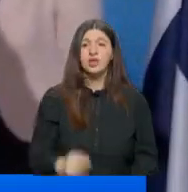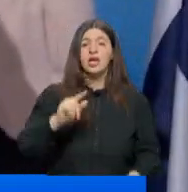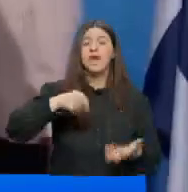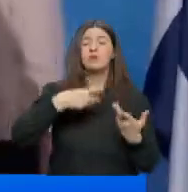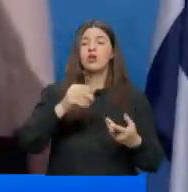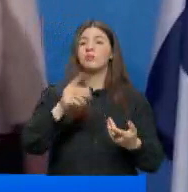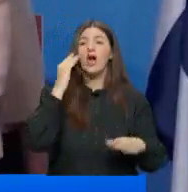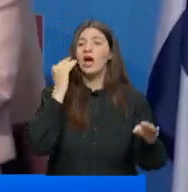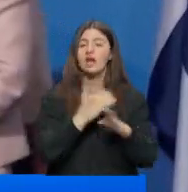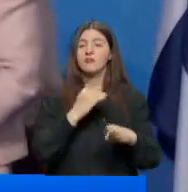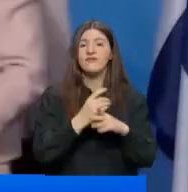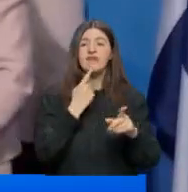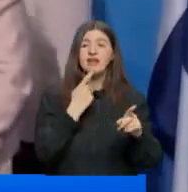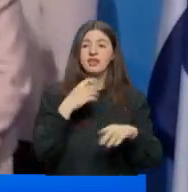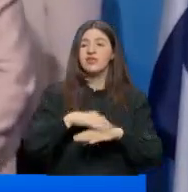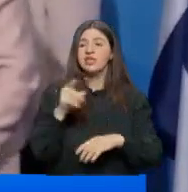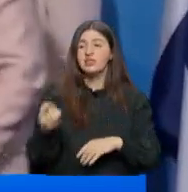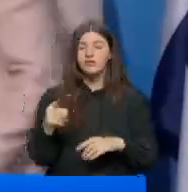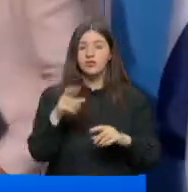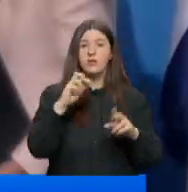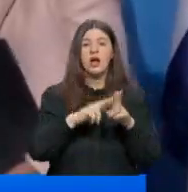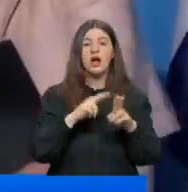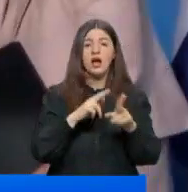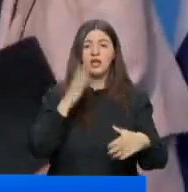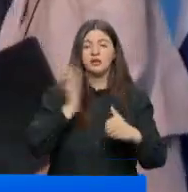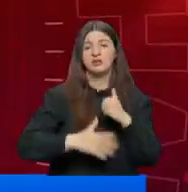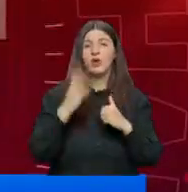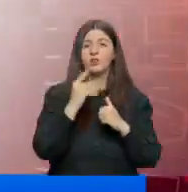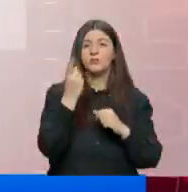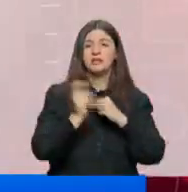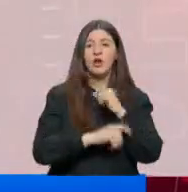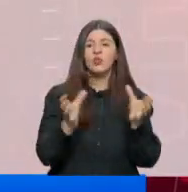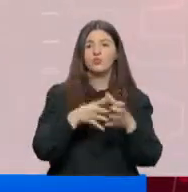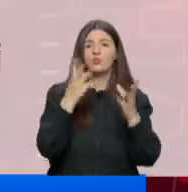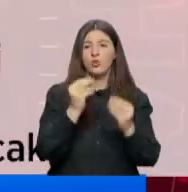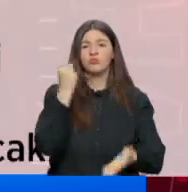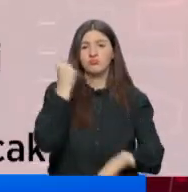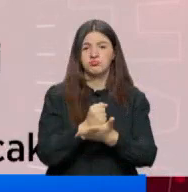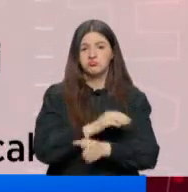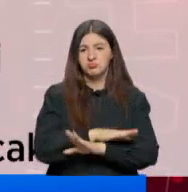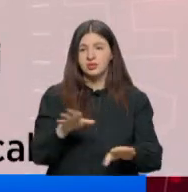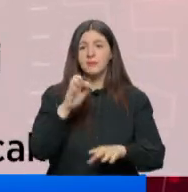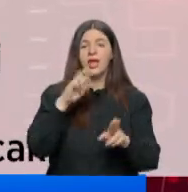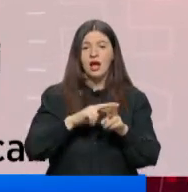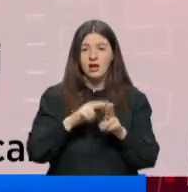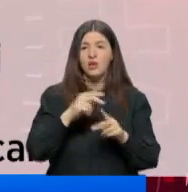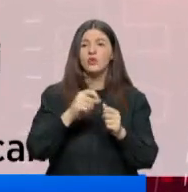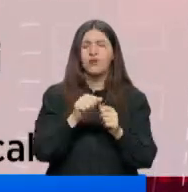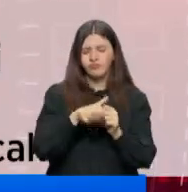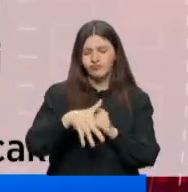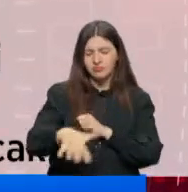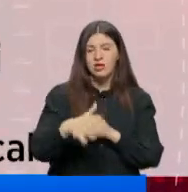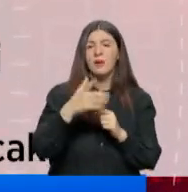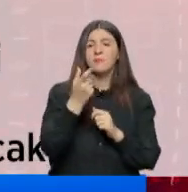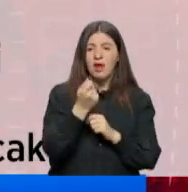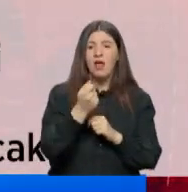İmzalanan mutabakatla Finlandiya ve İsveç PKK'nın yasaklanmış bir terör örgütü olduğunu onayladı. PKK ve uzantılarının